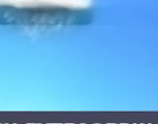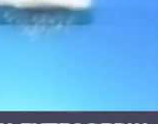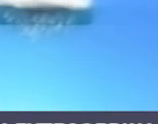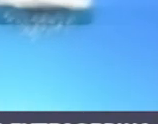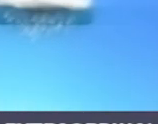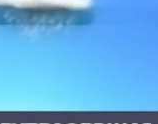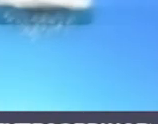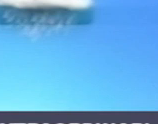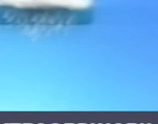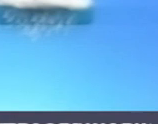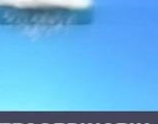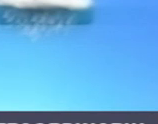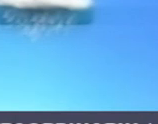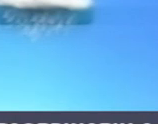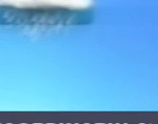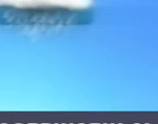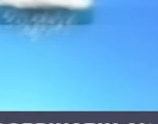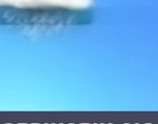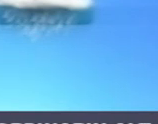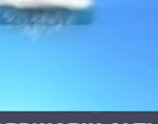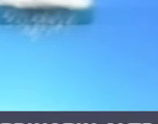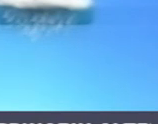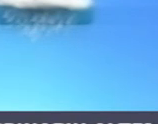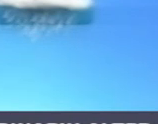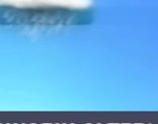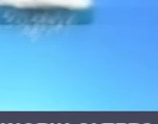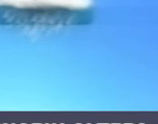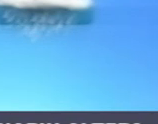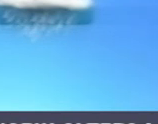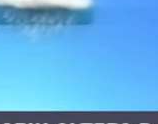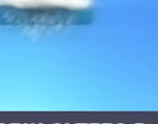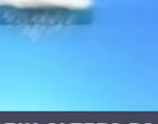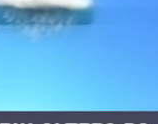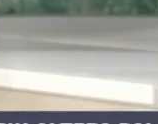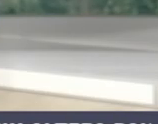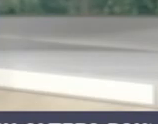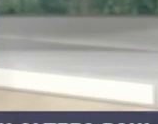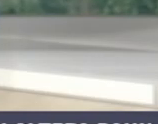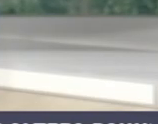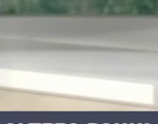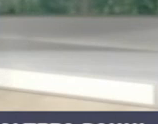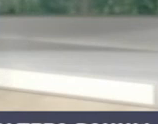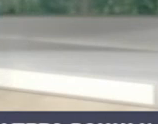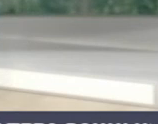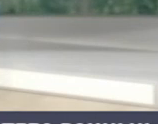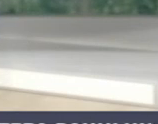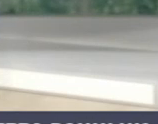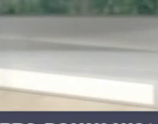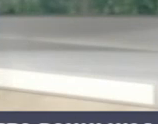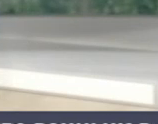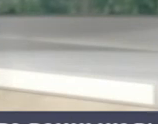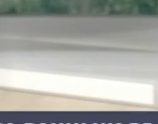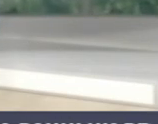kondisau tempo seudang. Honya temperatura minimum 25 até 28 graus Celsius. Diak malusira tirmai ita